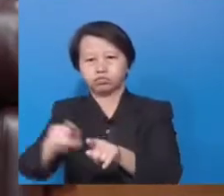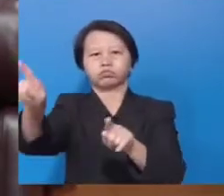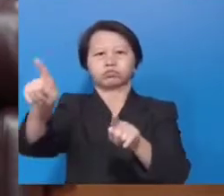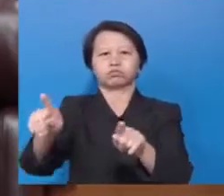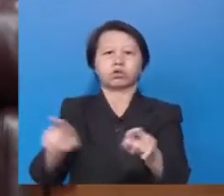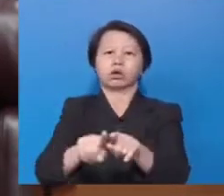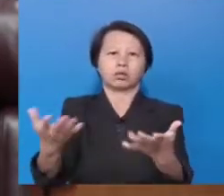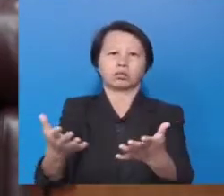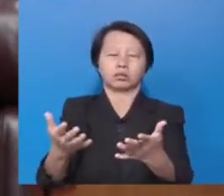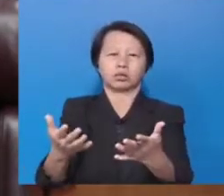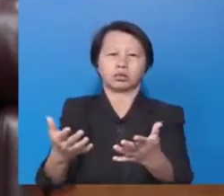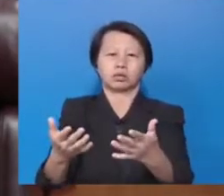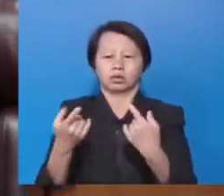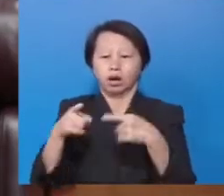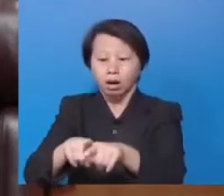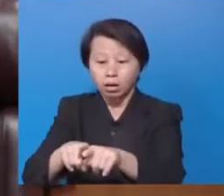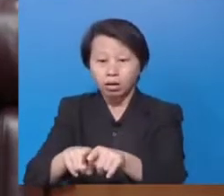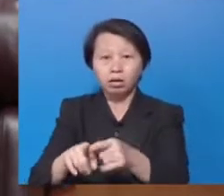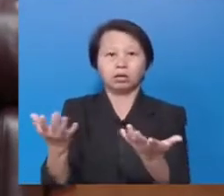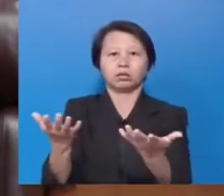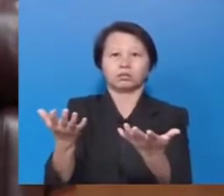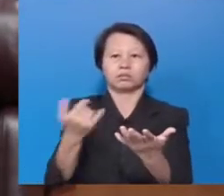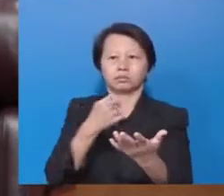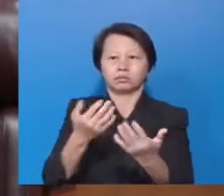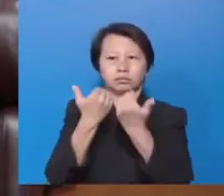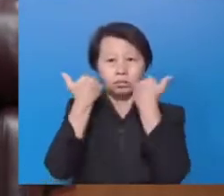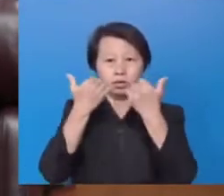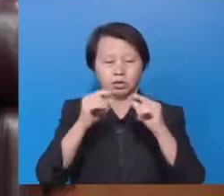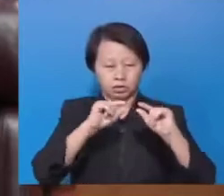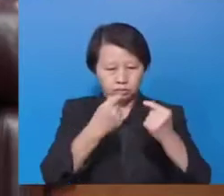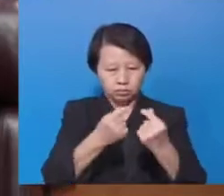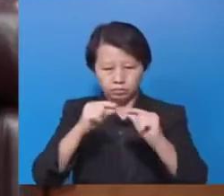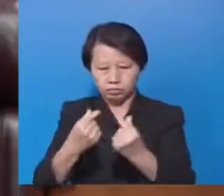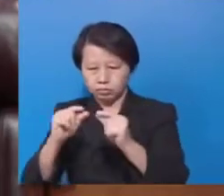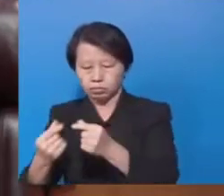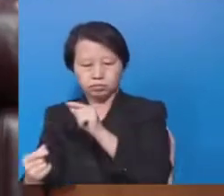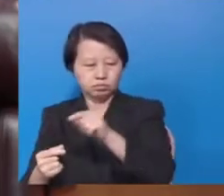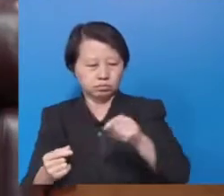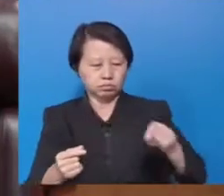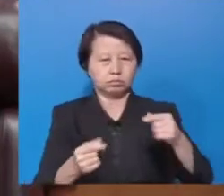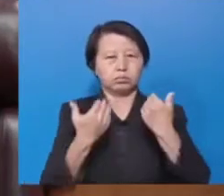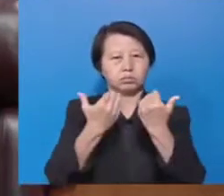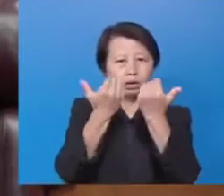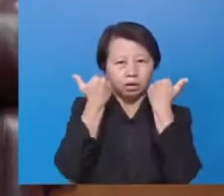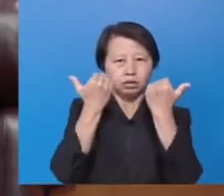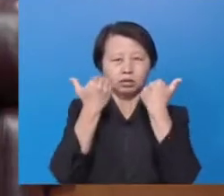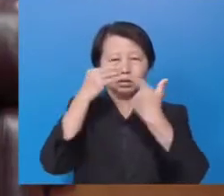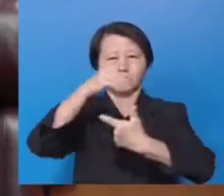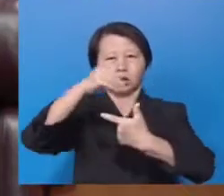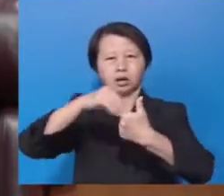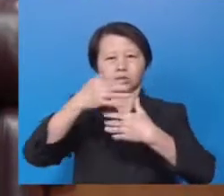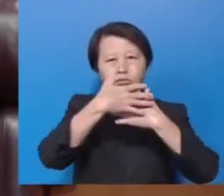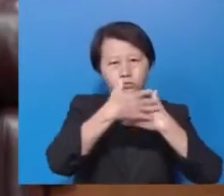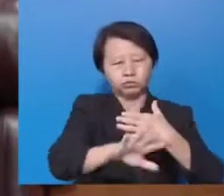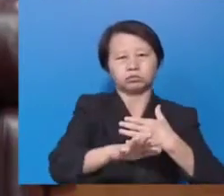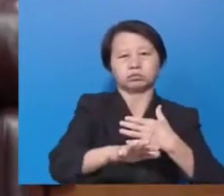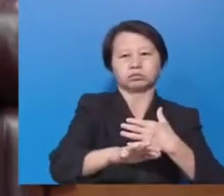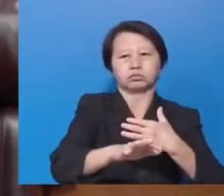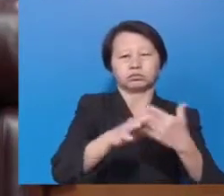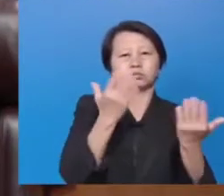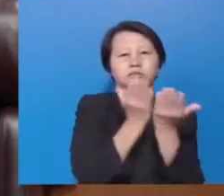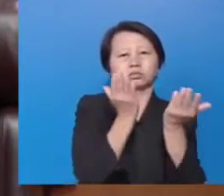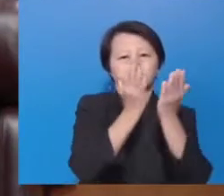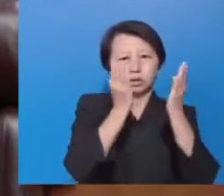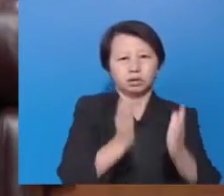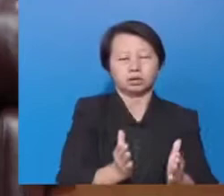ini pop kalau yang disebut dalam pengangguran yang kita klasifikasikan kepada penganggur penganggur atau pelepasan lepasan